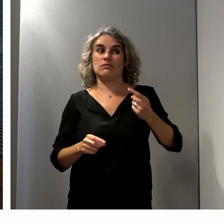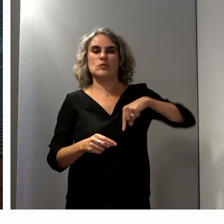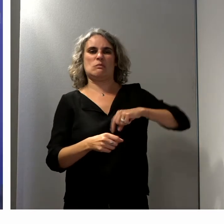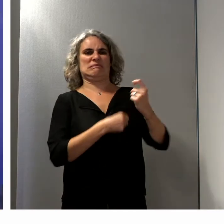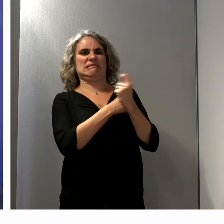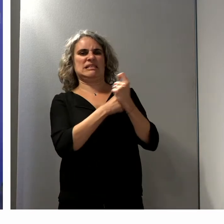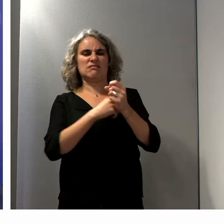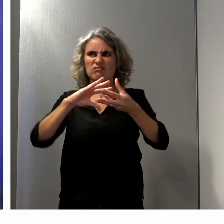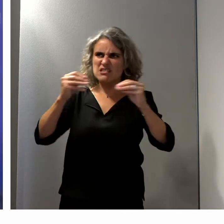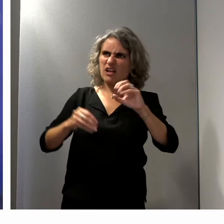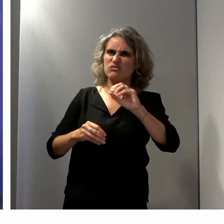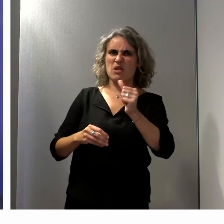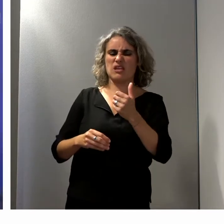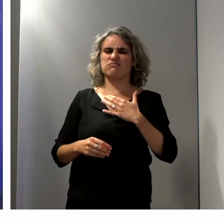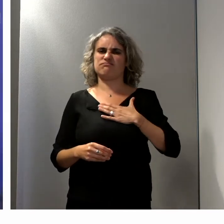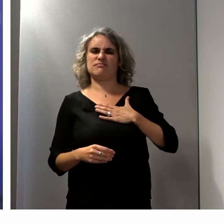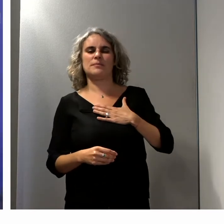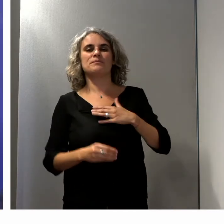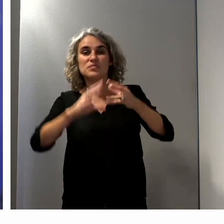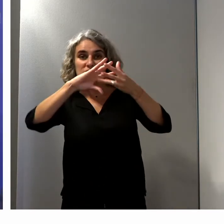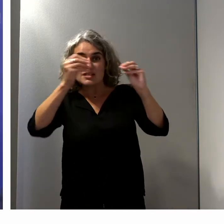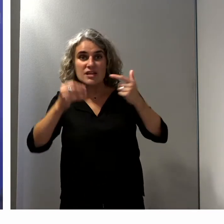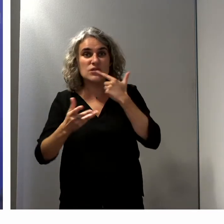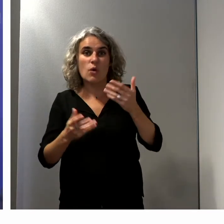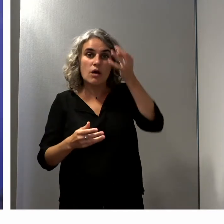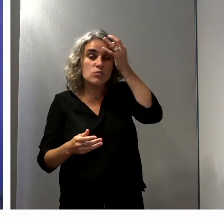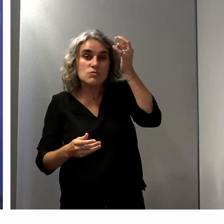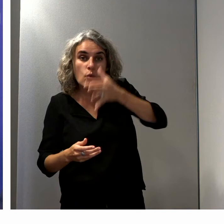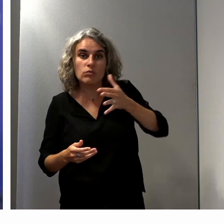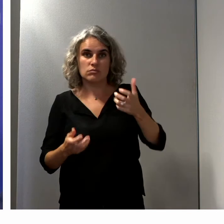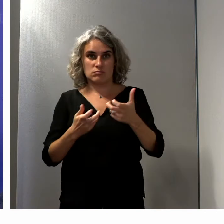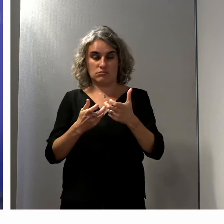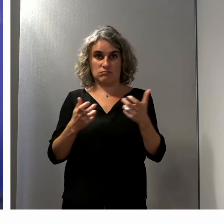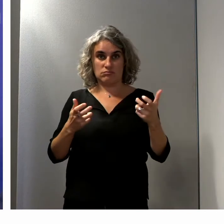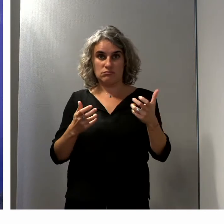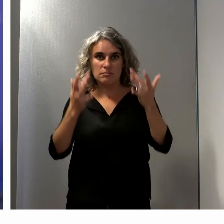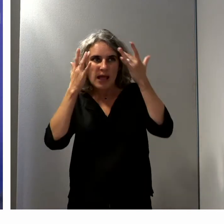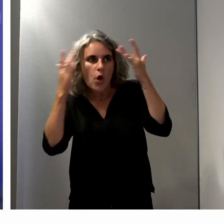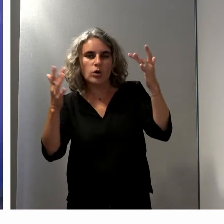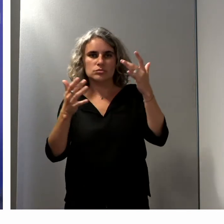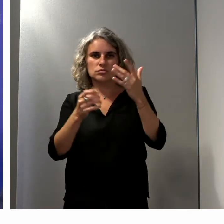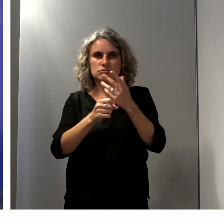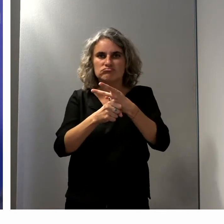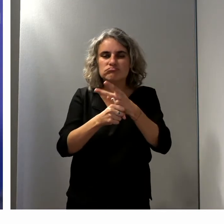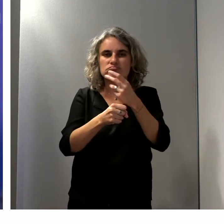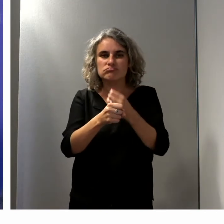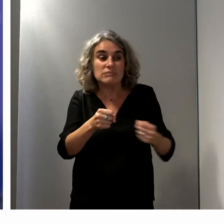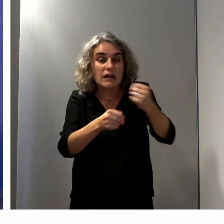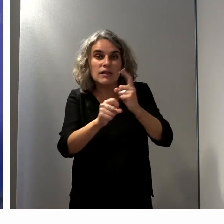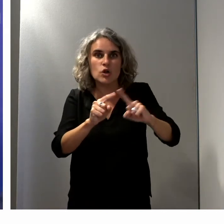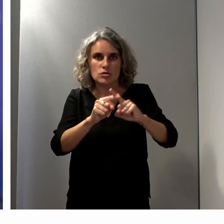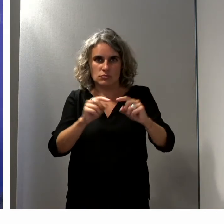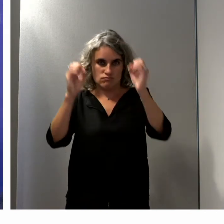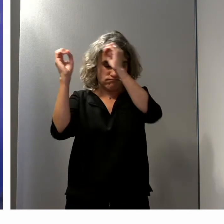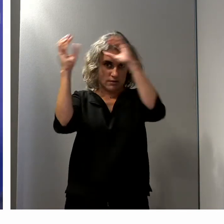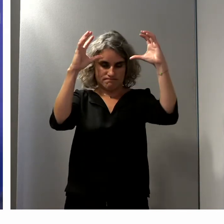Design, c'est la conception, c'est dessiner un parcours, un produit, une expérience. Et du coup, ça m'emmène à un